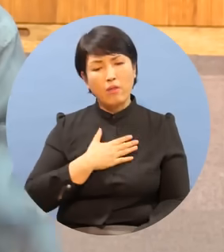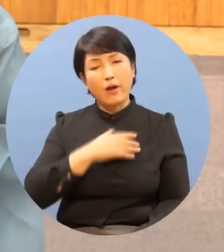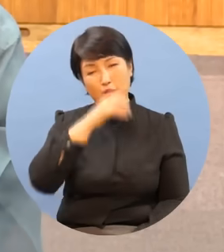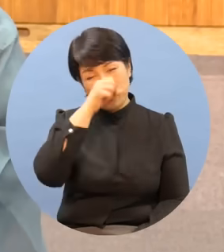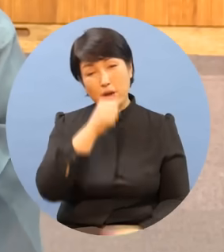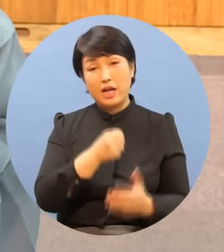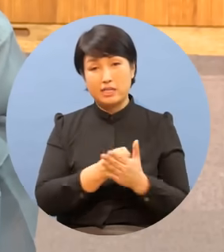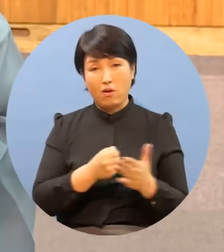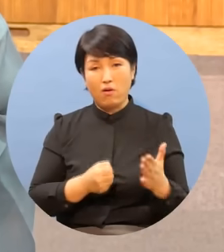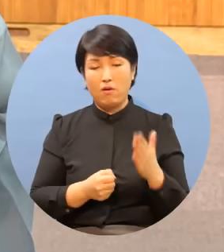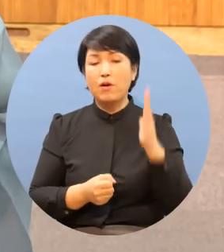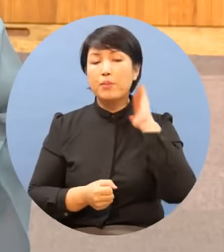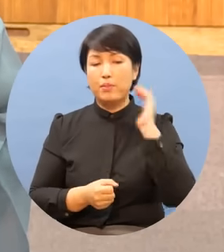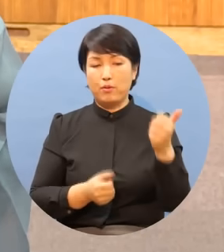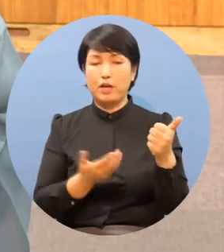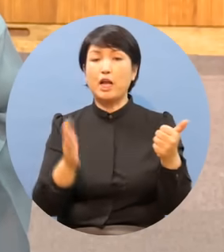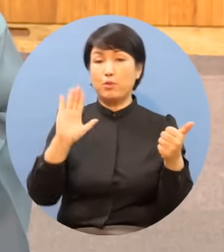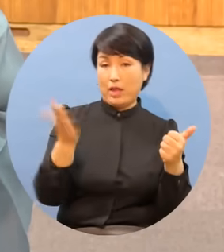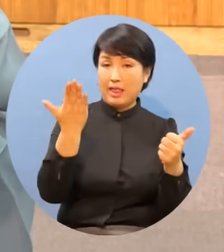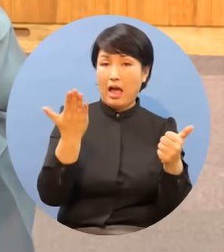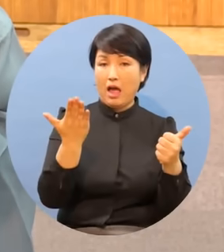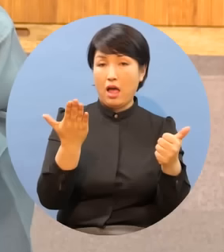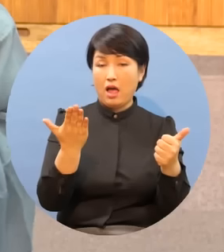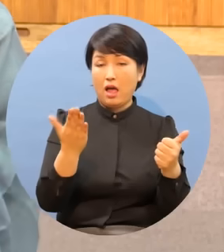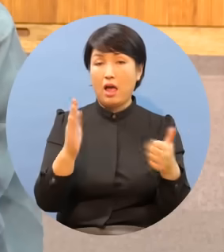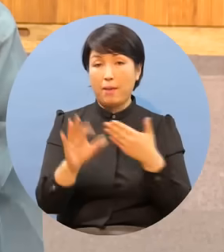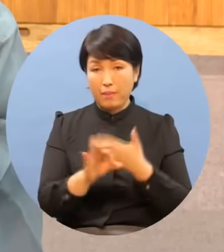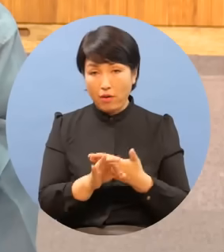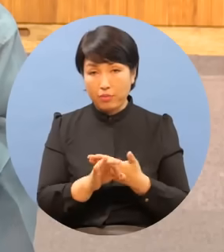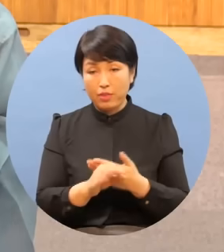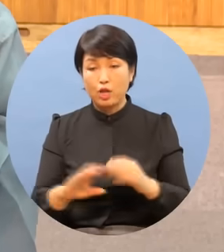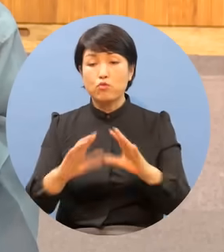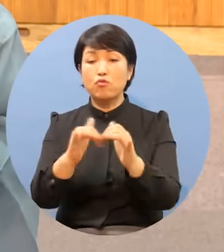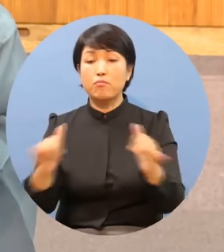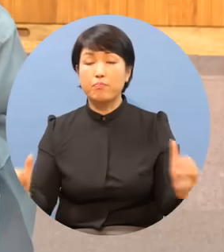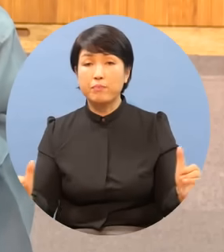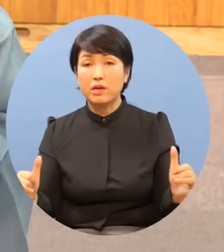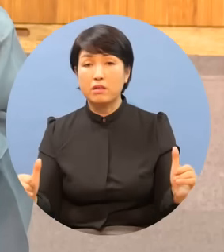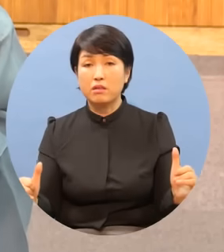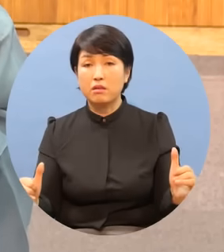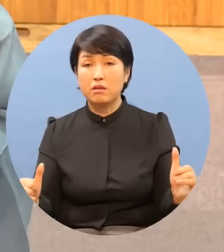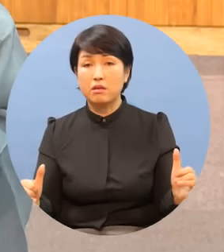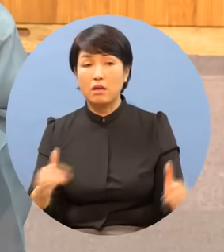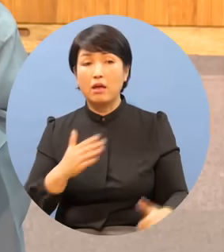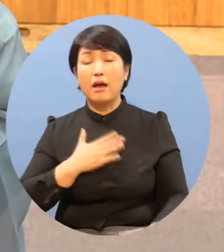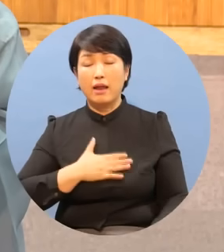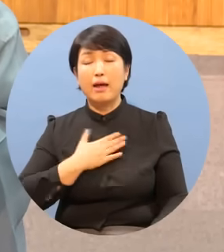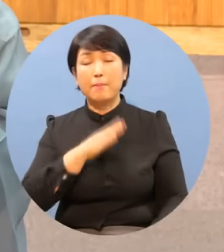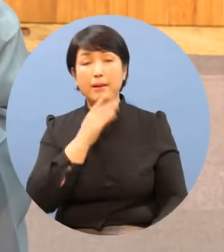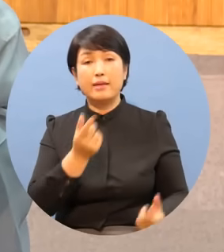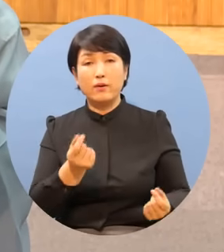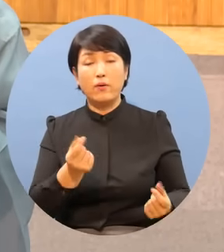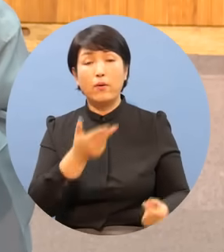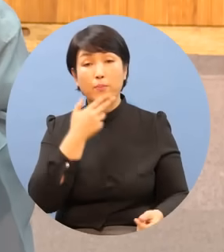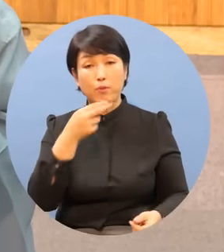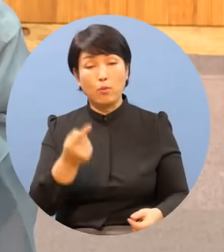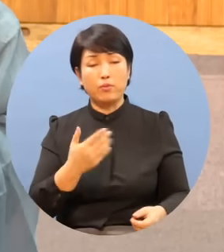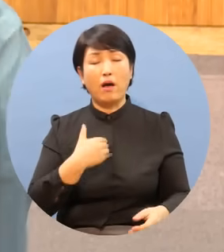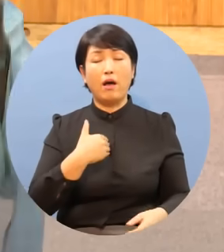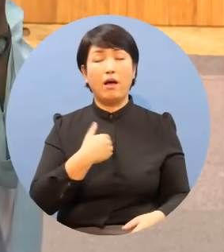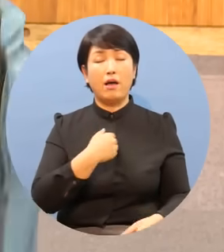그냥 내가 좋아서 대통령을 했다 그래 생각하면 국민이 못 알아줘도 내 좋아서 했으니까 억울하지 않을